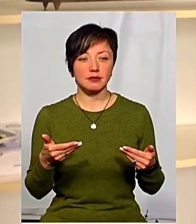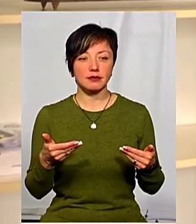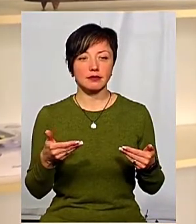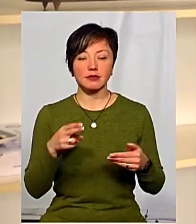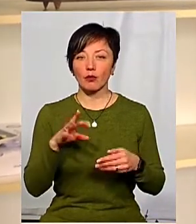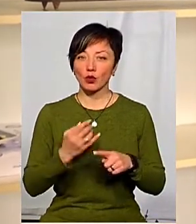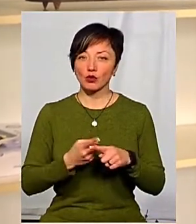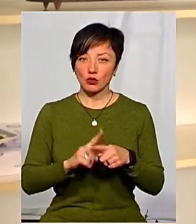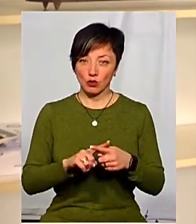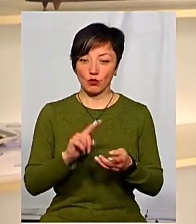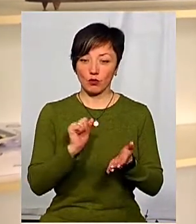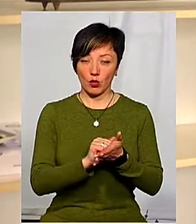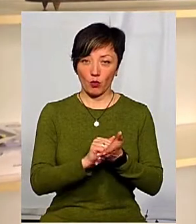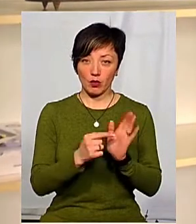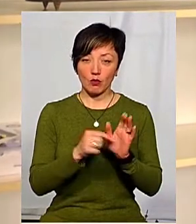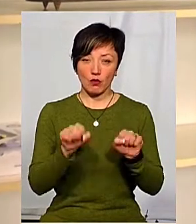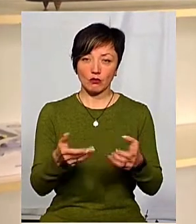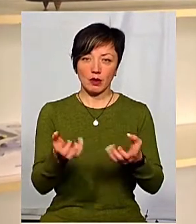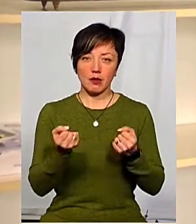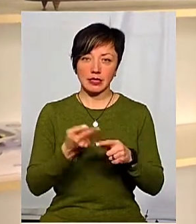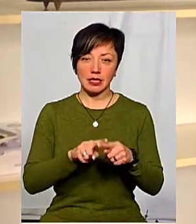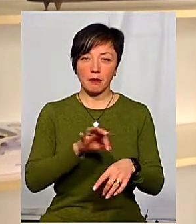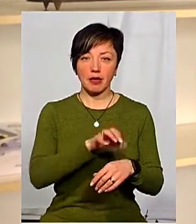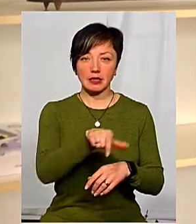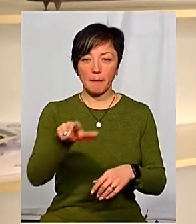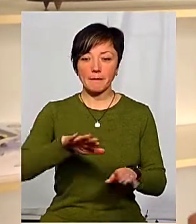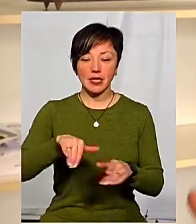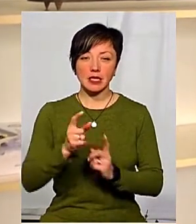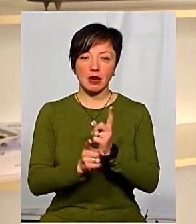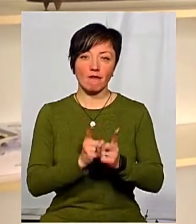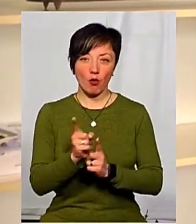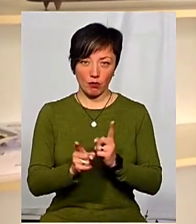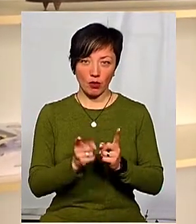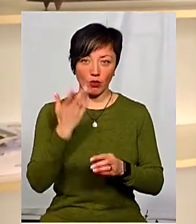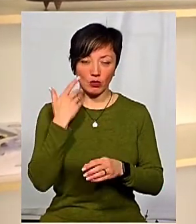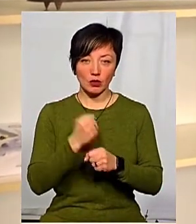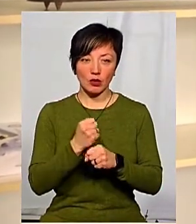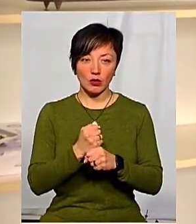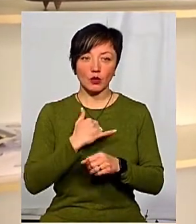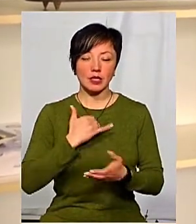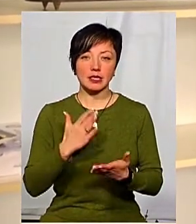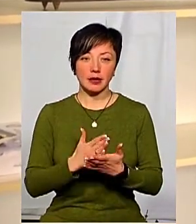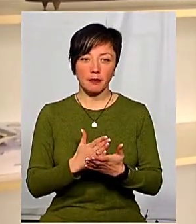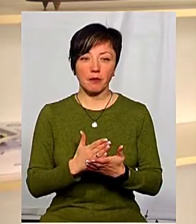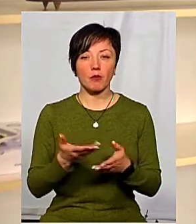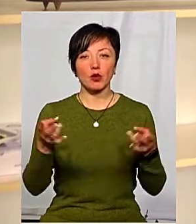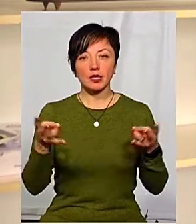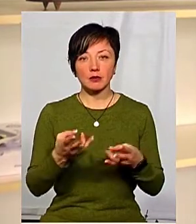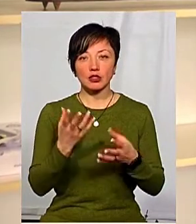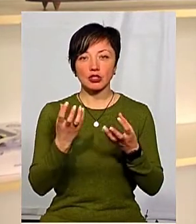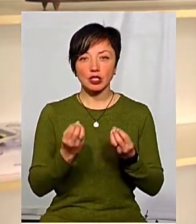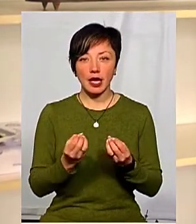положенню можемо вже приймати цих пацієнтів після реформи, після того, як ми зробимо ремонт, того, що в нас є. Нам потрібен ще